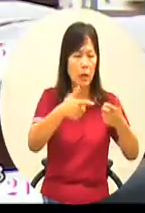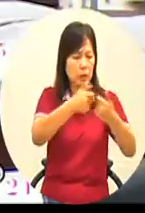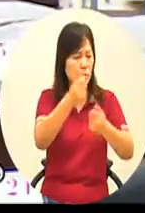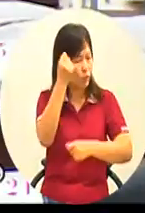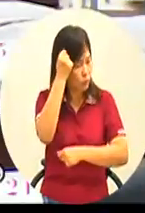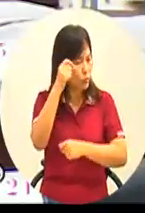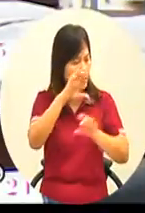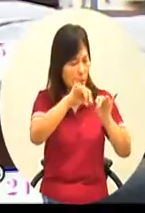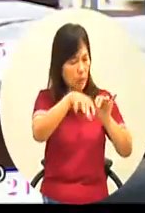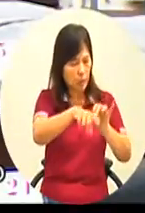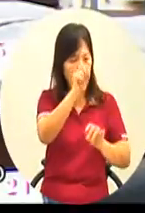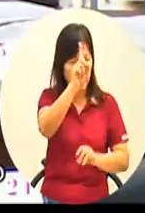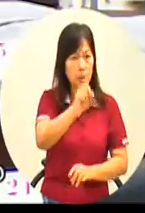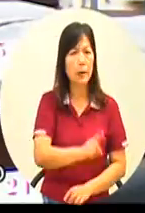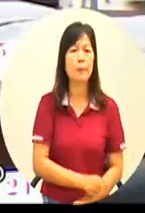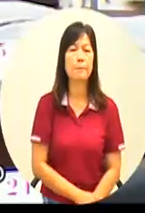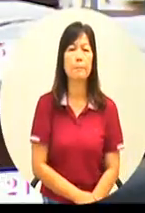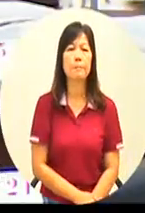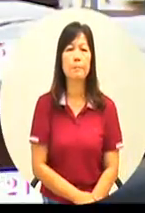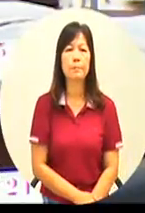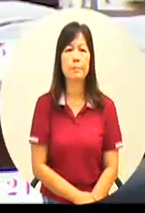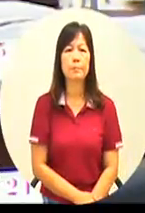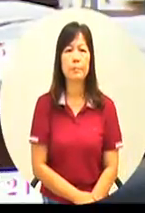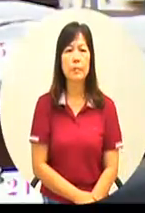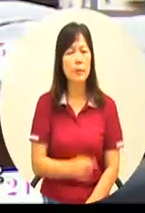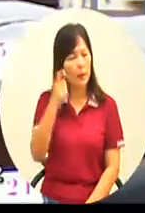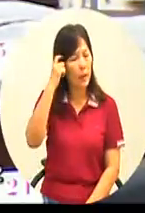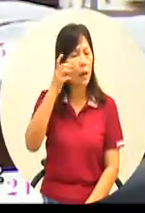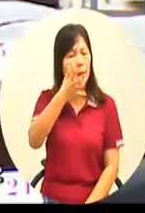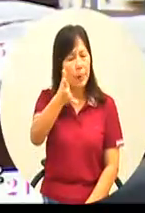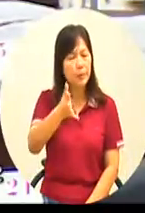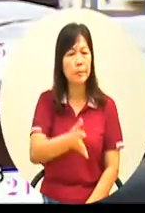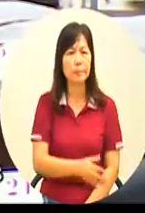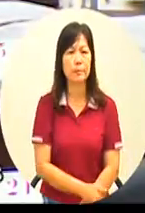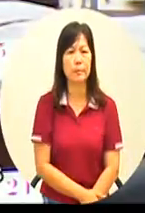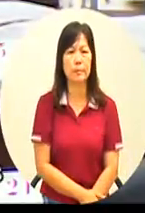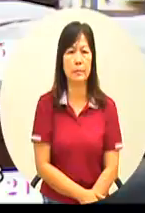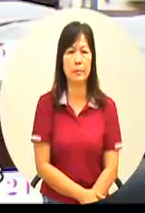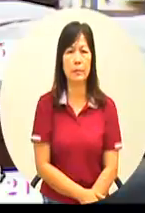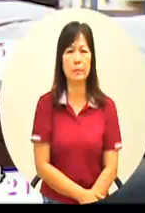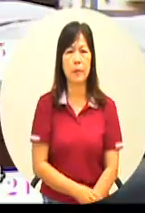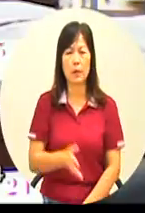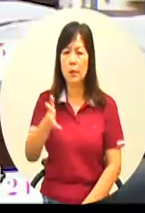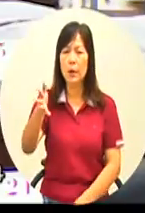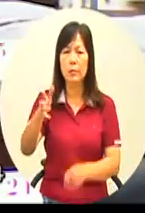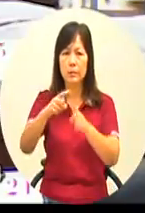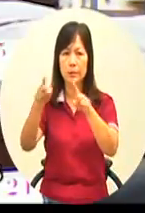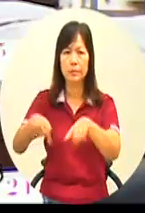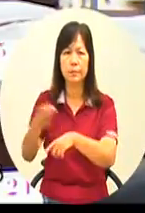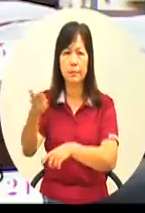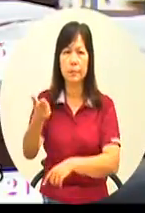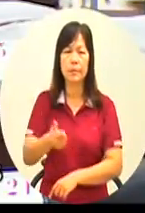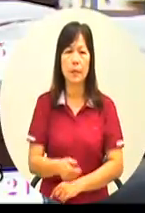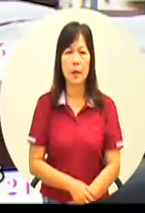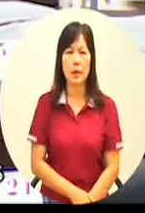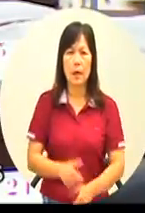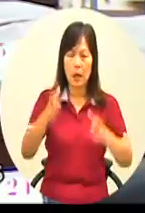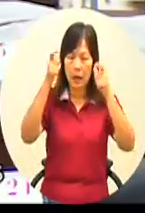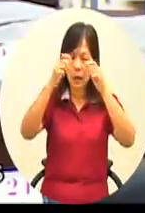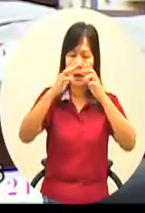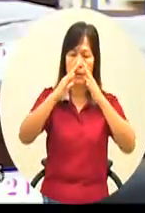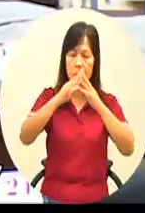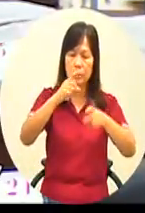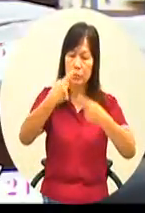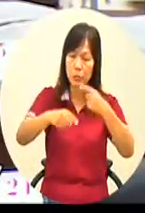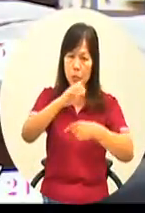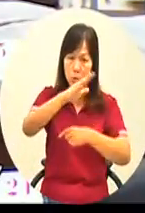方。所以我想请教一下，我要请教张局长，高雄市古山区